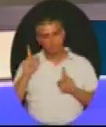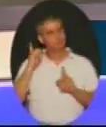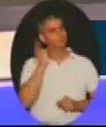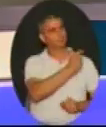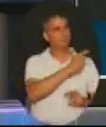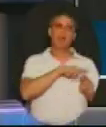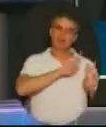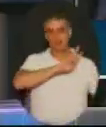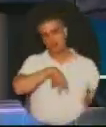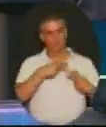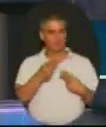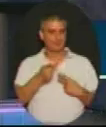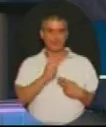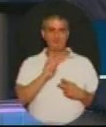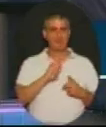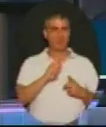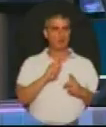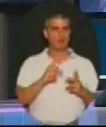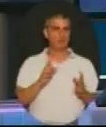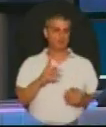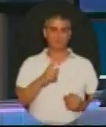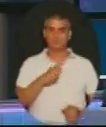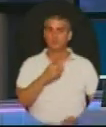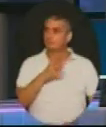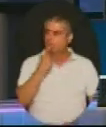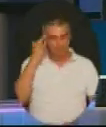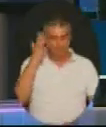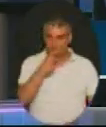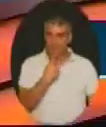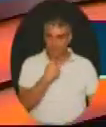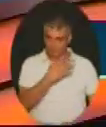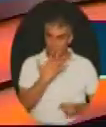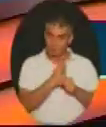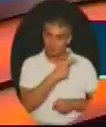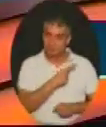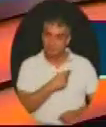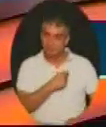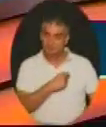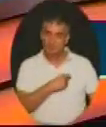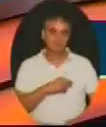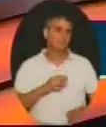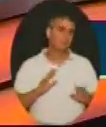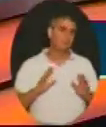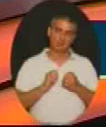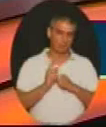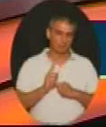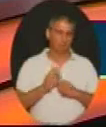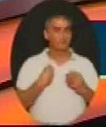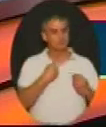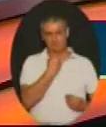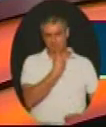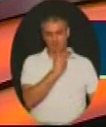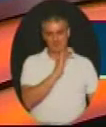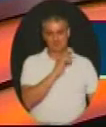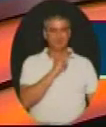ובפעם הבאה שב, אבל אף פעם לא בצורה כלילה. דבר נוסף... אתה רוצה להתנבא ולהגיד לי האם זה יצליח לו? או שעוד מעט. אני אגיד לך עוד